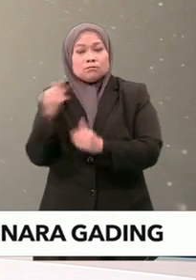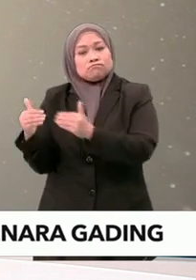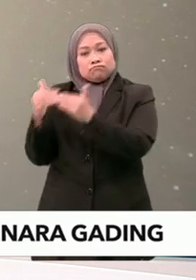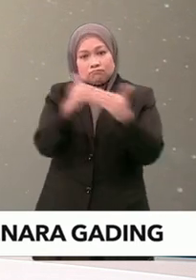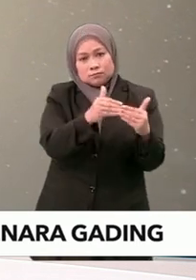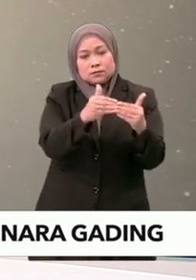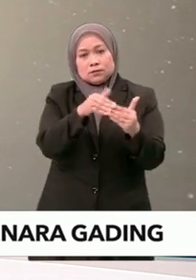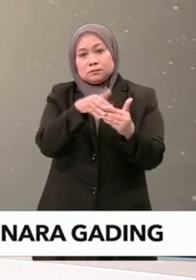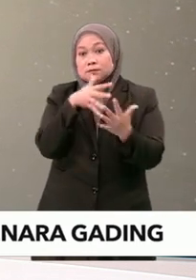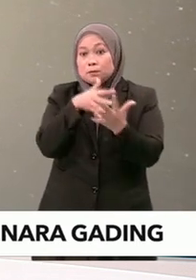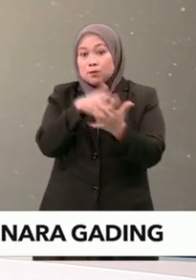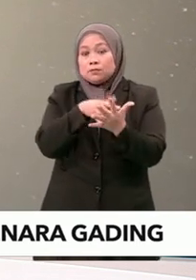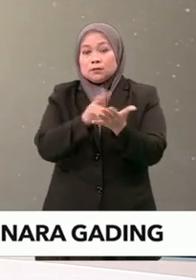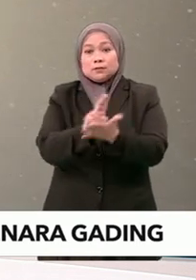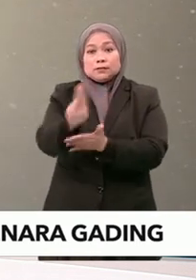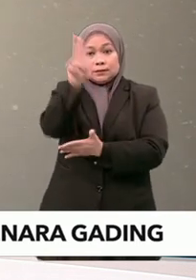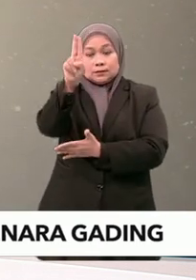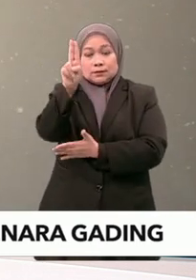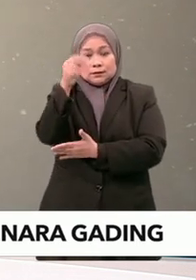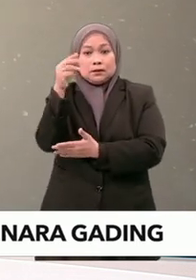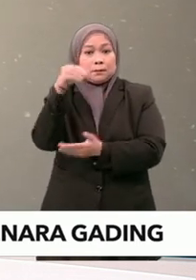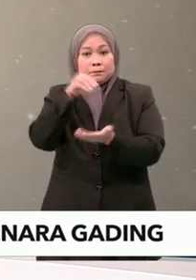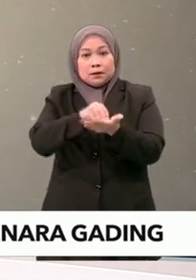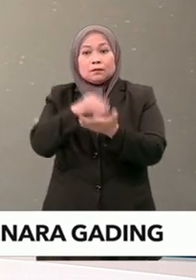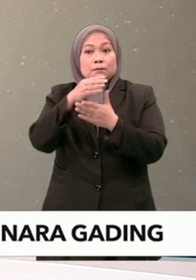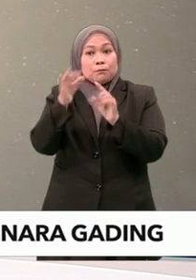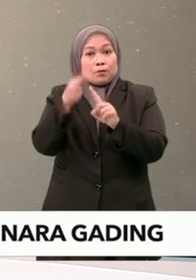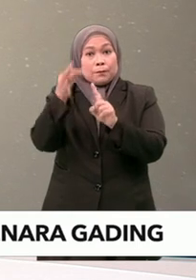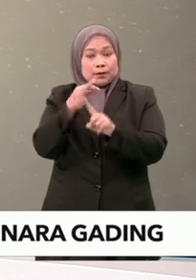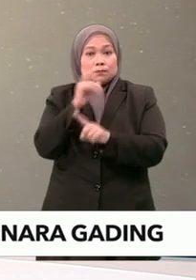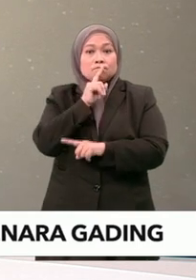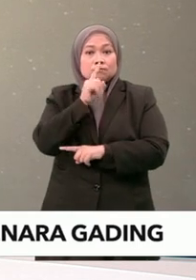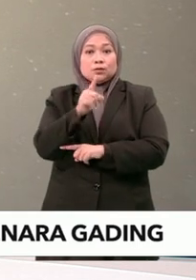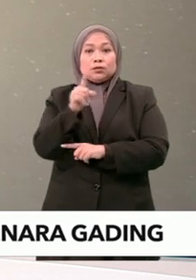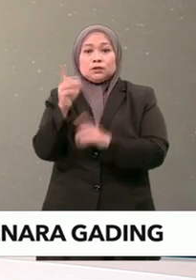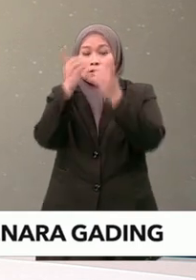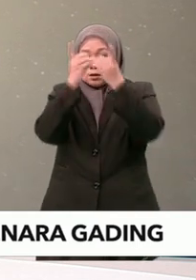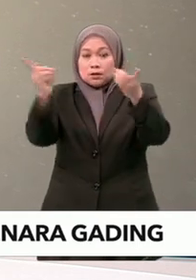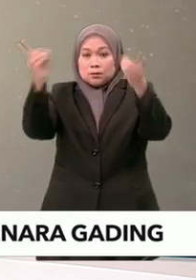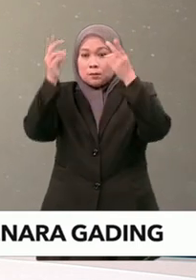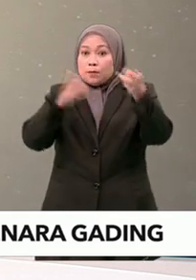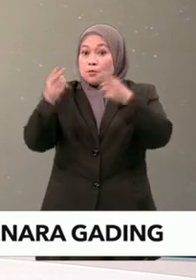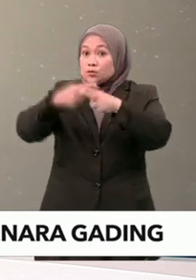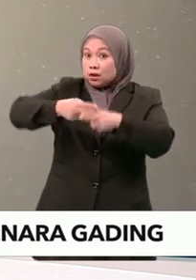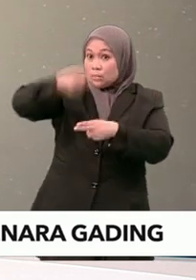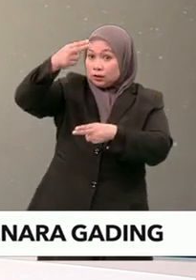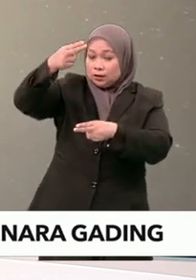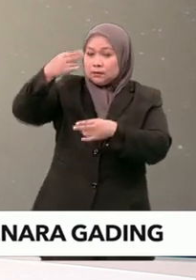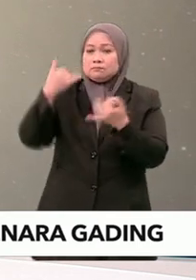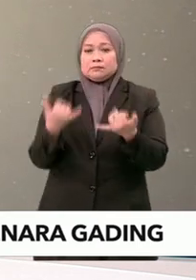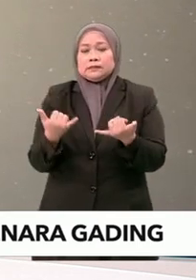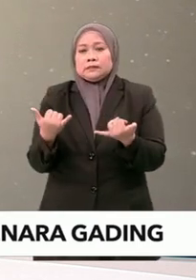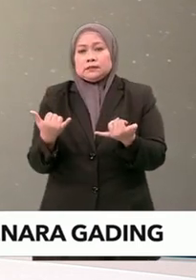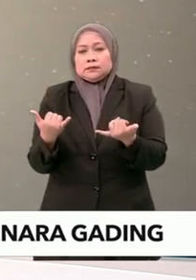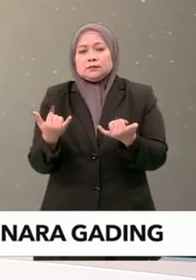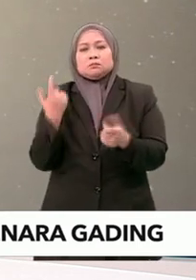mendaftarkan diri di sebuah industri awam di Pematang Pauh Pulau Pinang dalam jurusan Diploma pengurusan Hotel kini menjadi